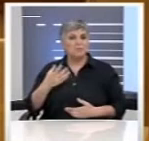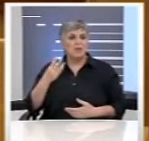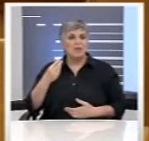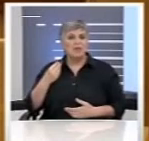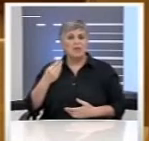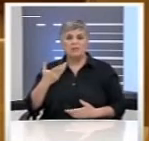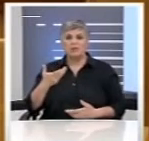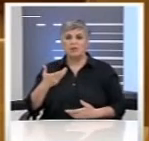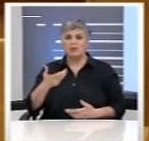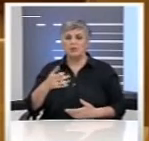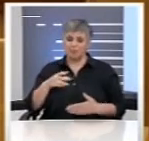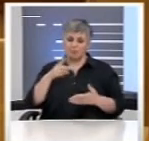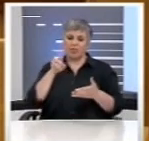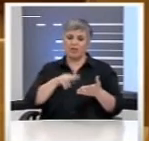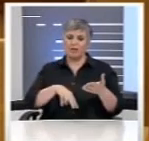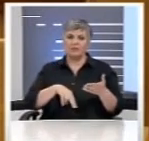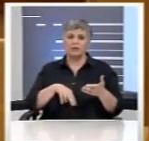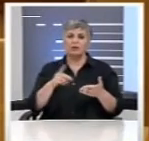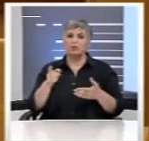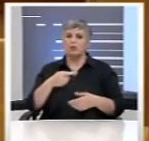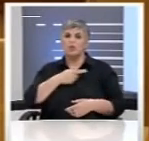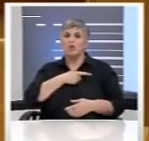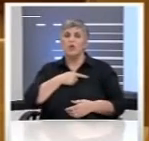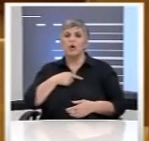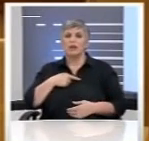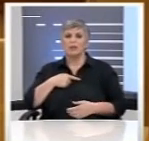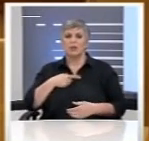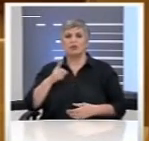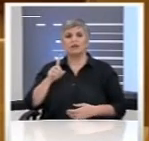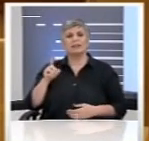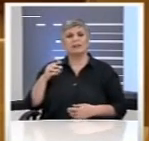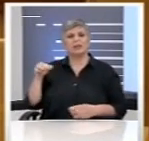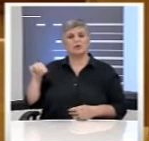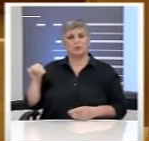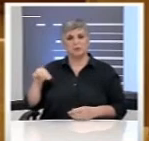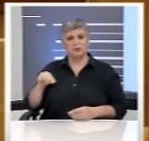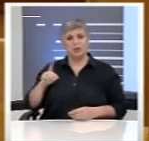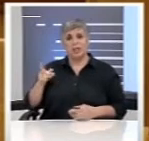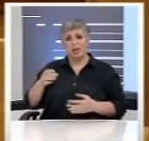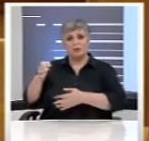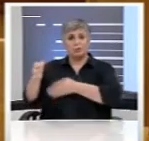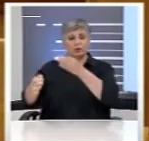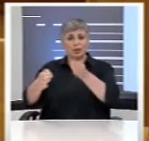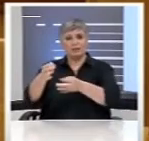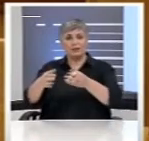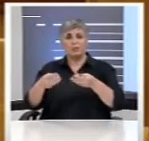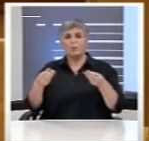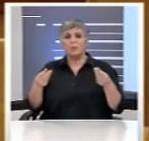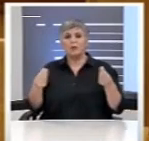αντιπολίτευσης, σε συζήτηση που είχε με τον κύριο Ρέγκλινγκ, ανέπτυξε το δικό του σχέδιο εξόδου από